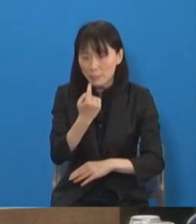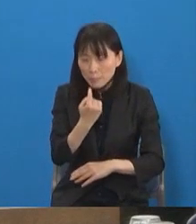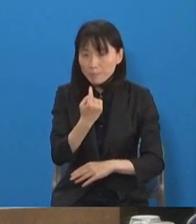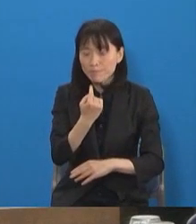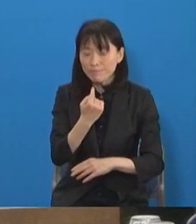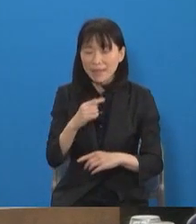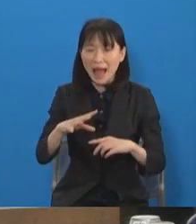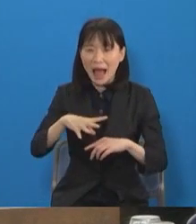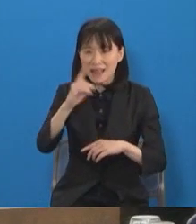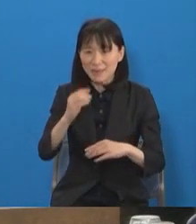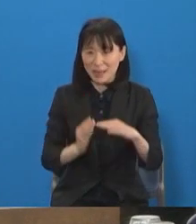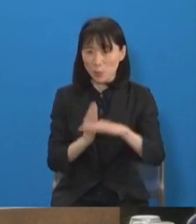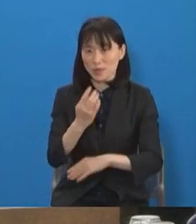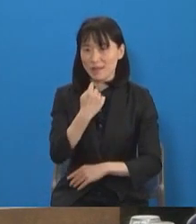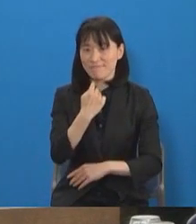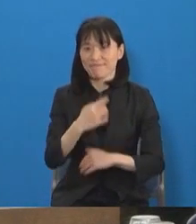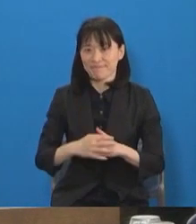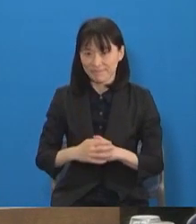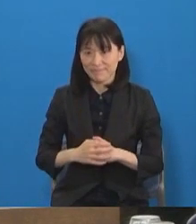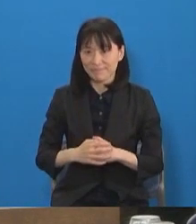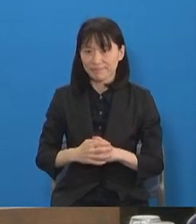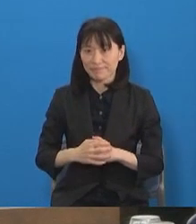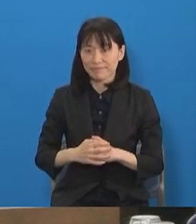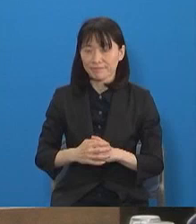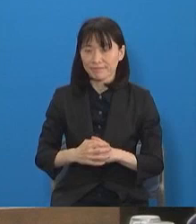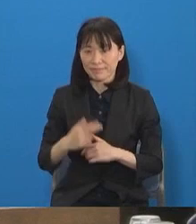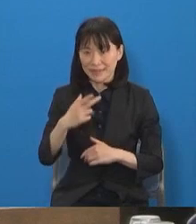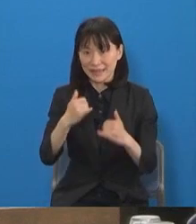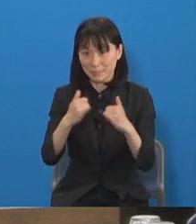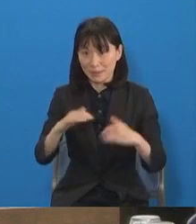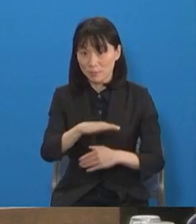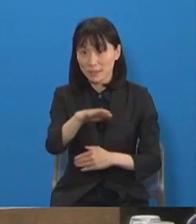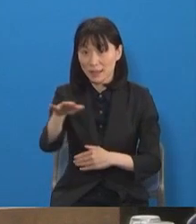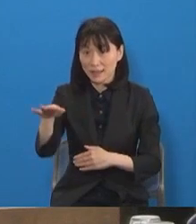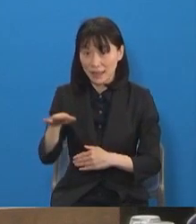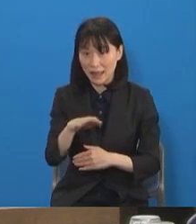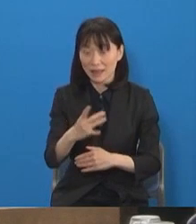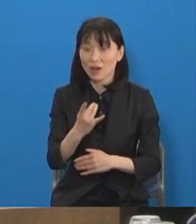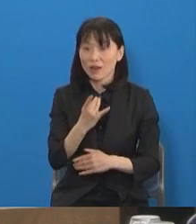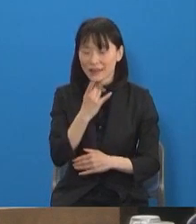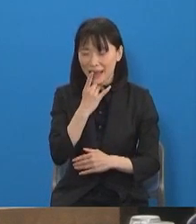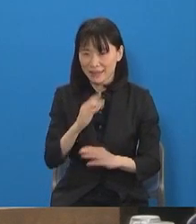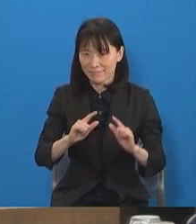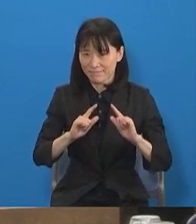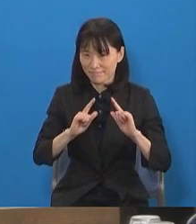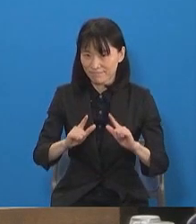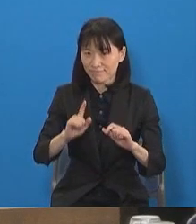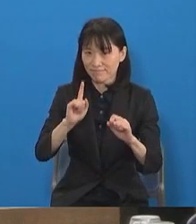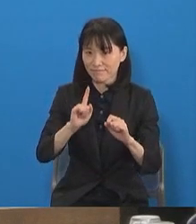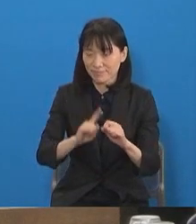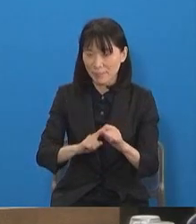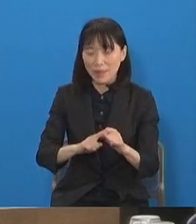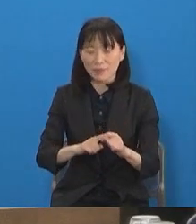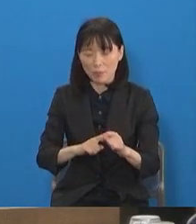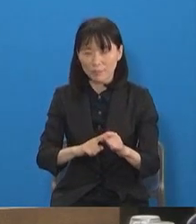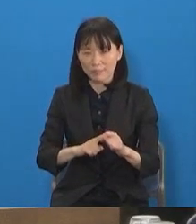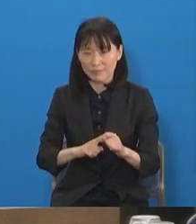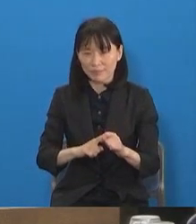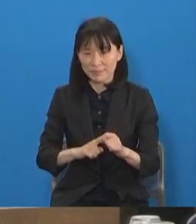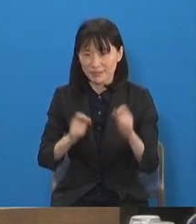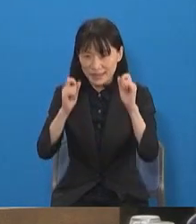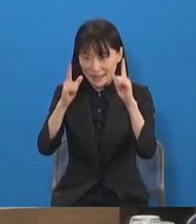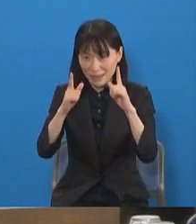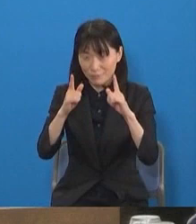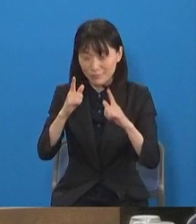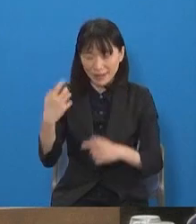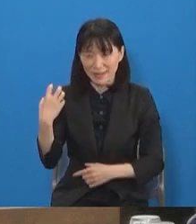選をさせていただきました。市民の皆様方の期待にお応えしていく使命と自覚と